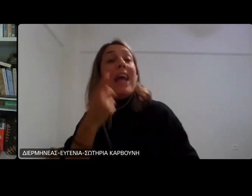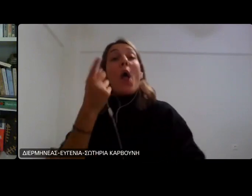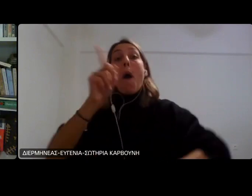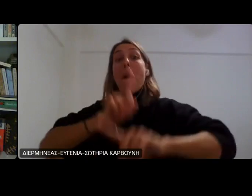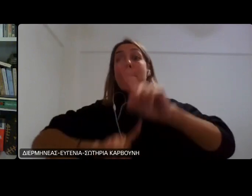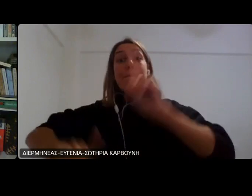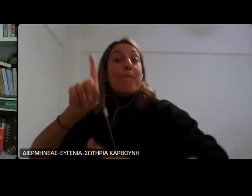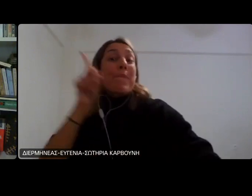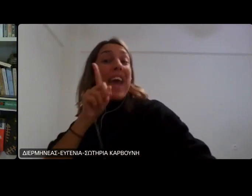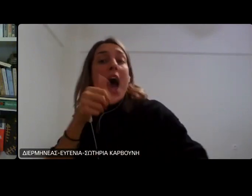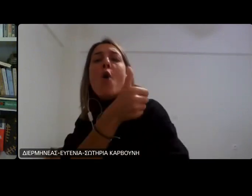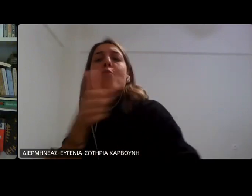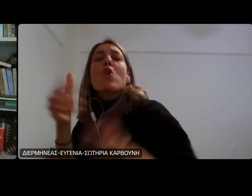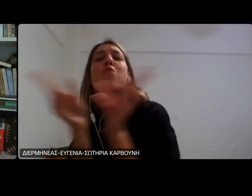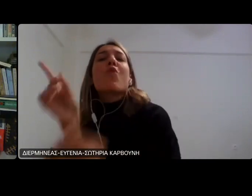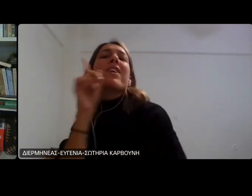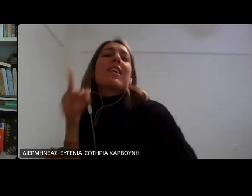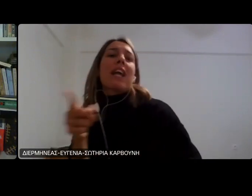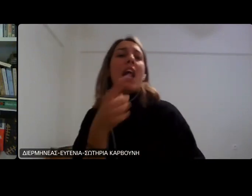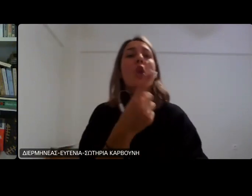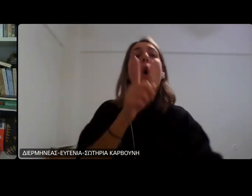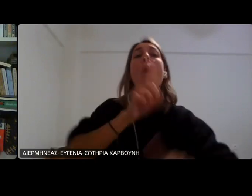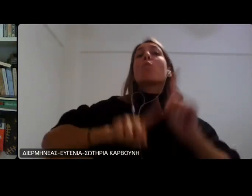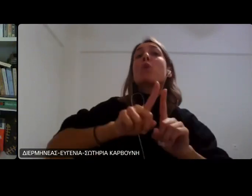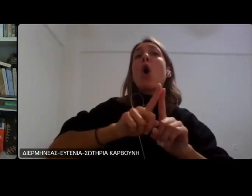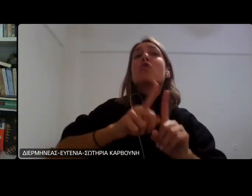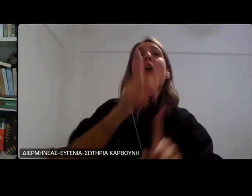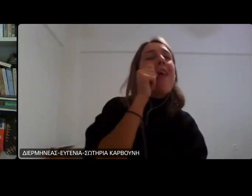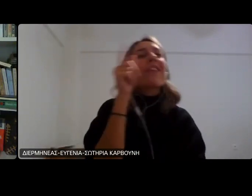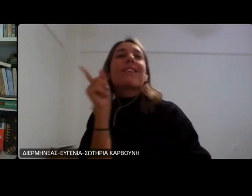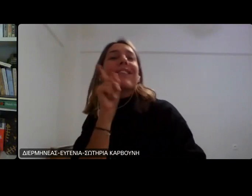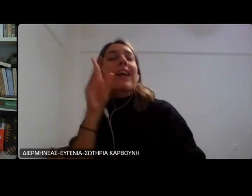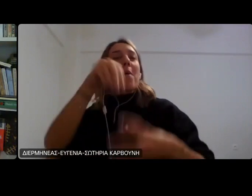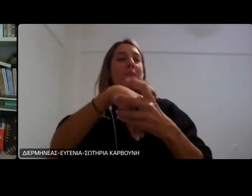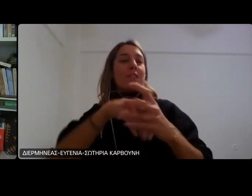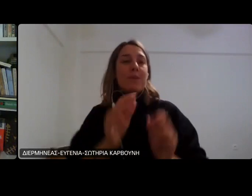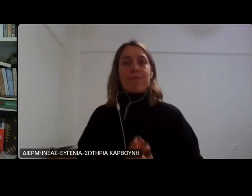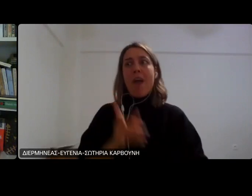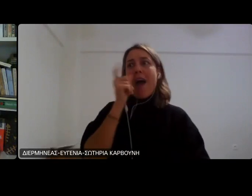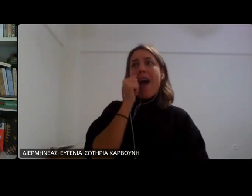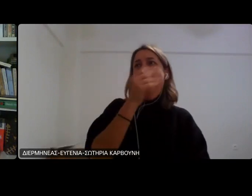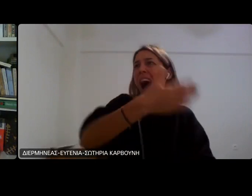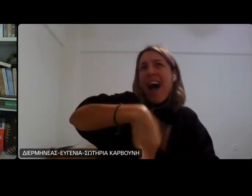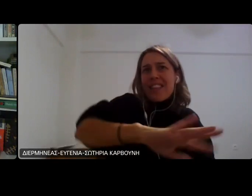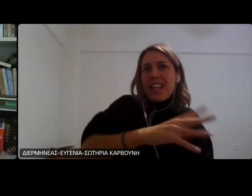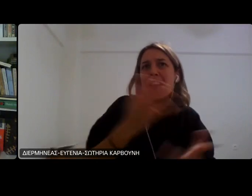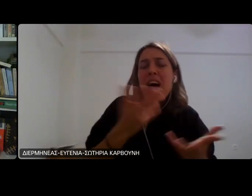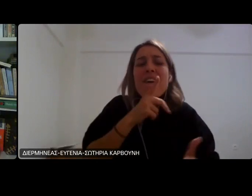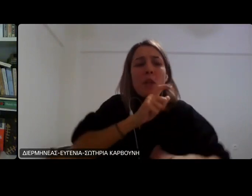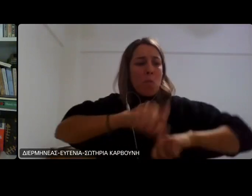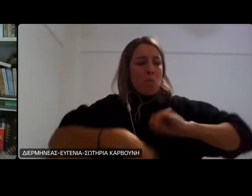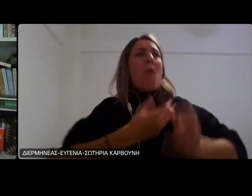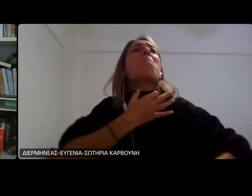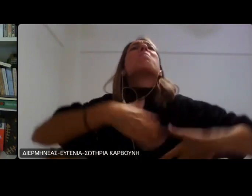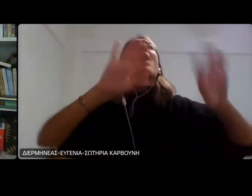Όταν λοιπόν, επειδή ακριβώς το αρσενικό είναι μη σημασμένο, σημαίνει ότι γλωσσικά οι άντρες δεν χρειάζεται να κάνουμε κάποια τέτοια προσπάθεια. Ο εγκέφαλός